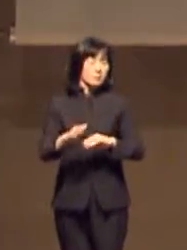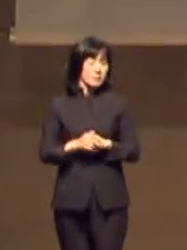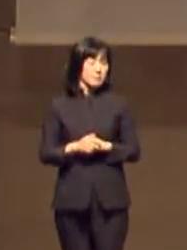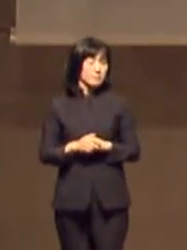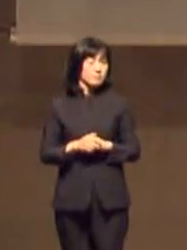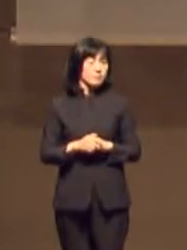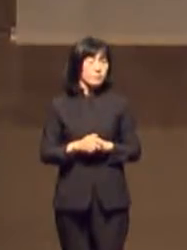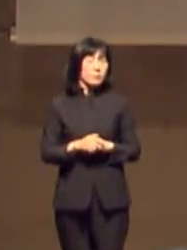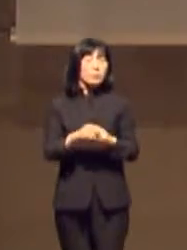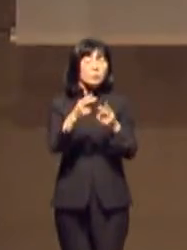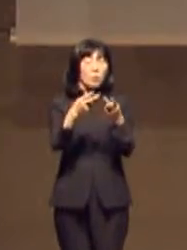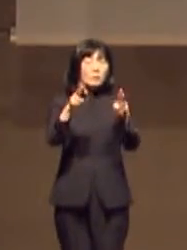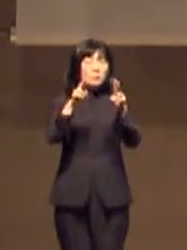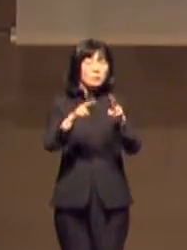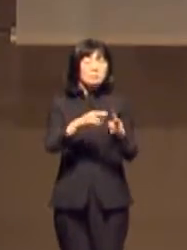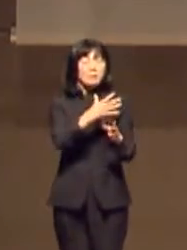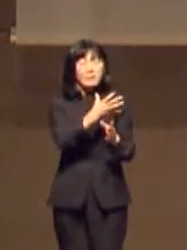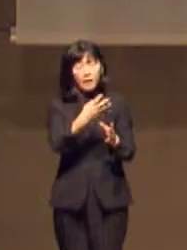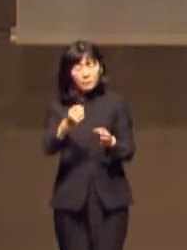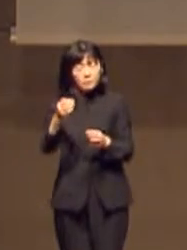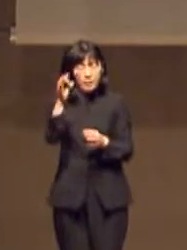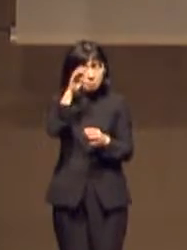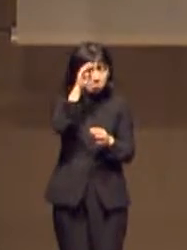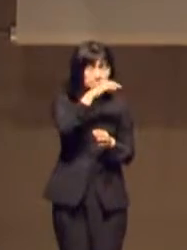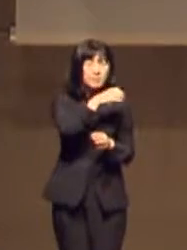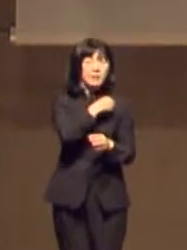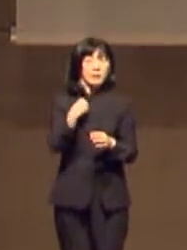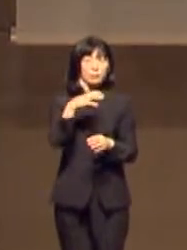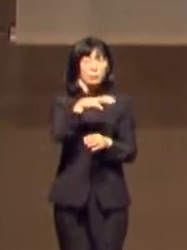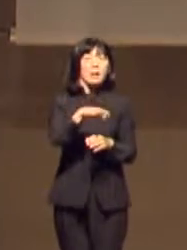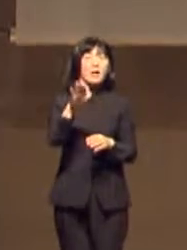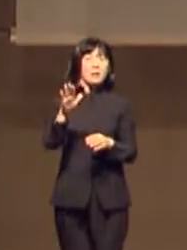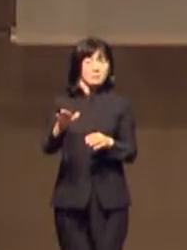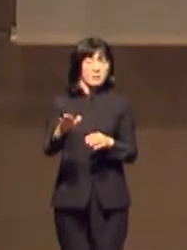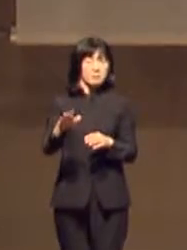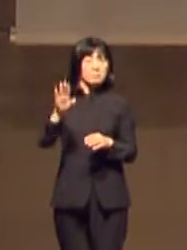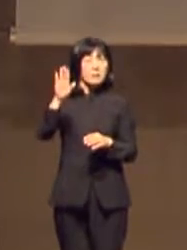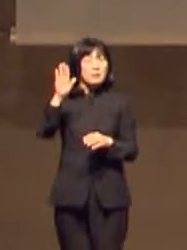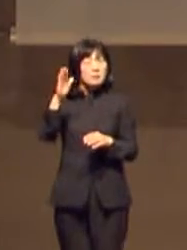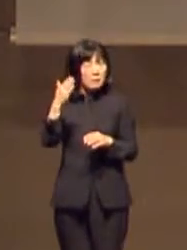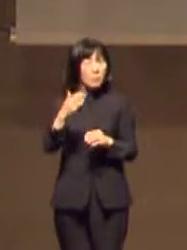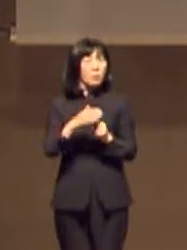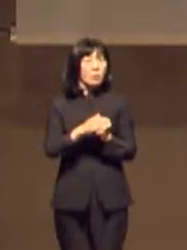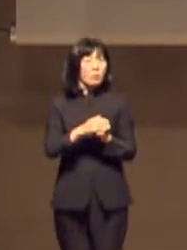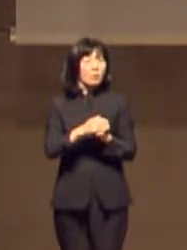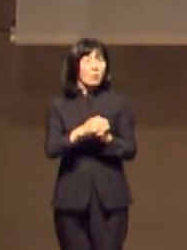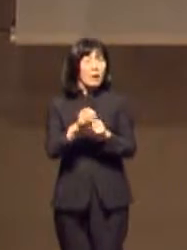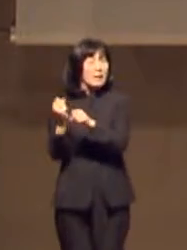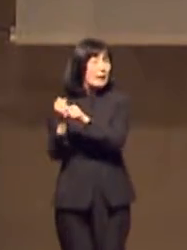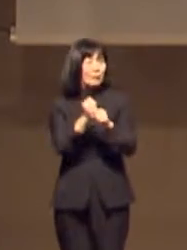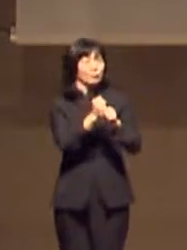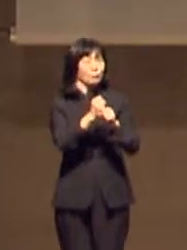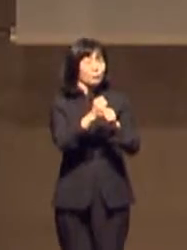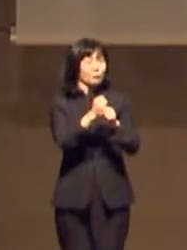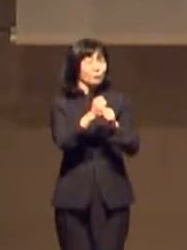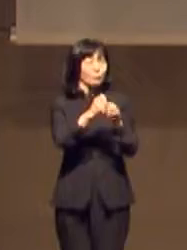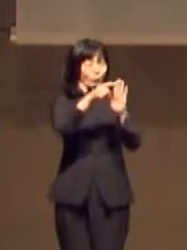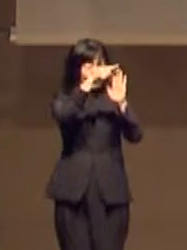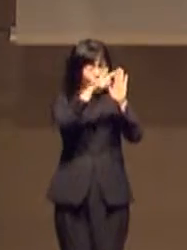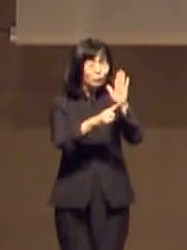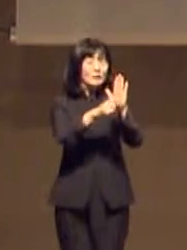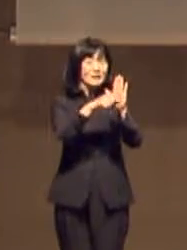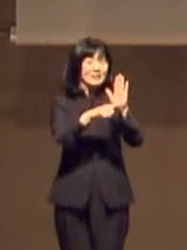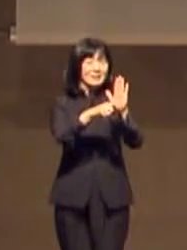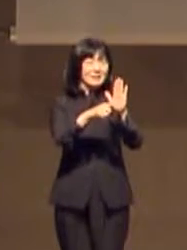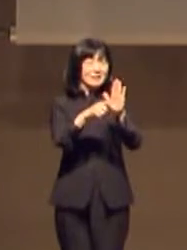このように広島は多くの見どころがあります。ただ何といってもカープの順位が町の盛り上がりにはですね、